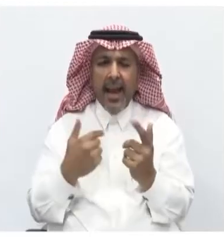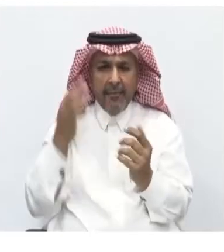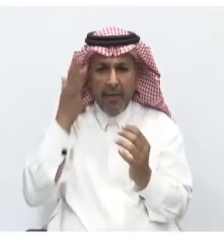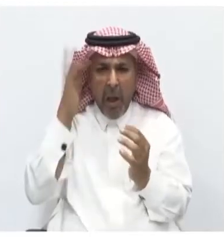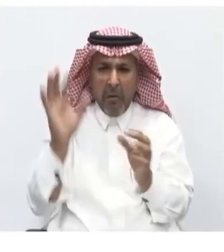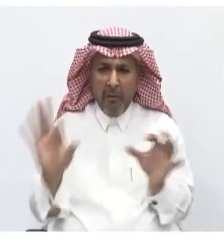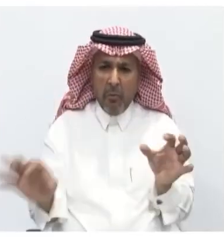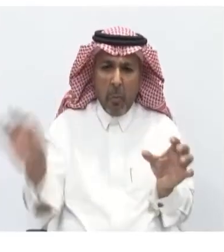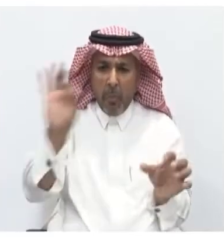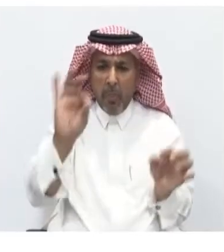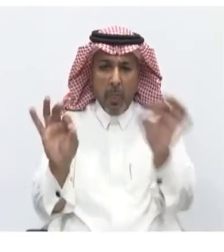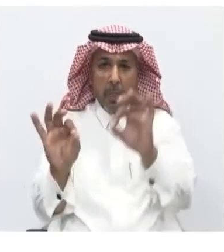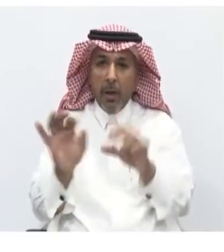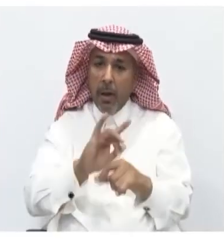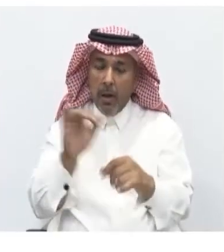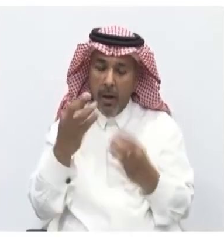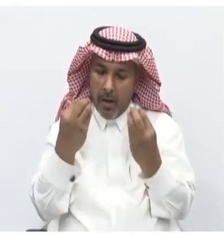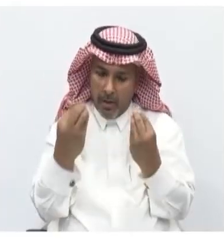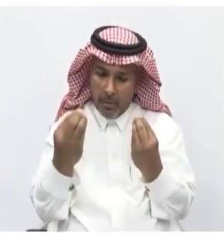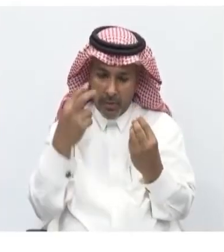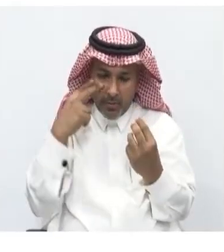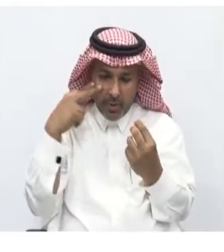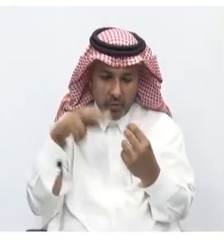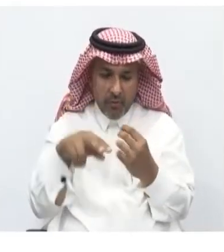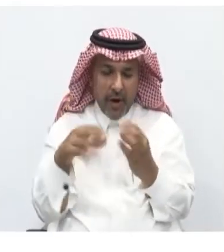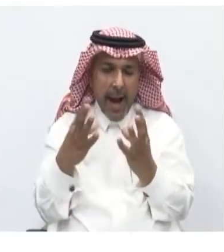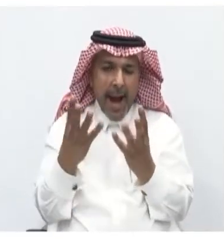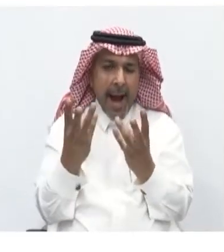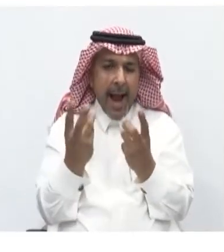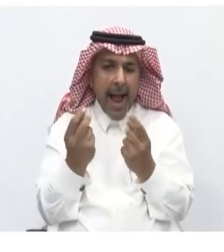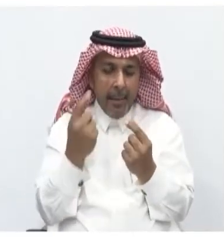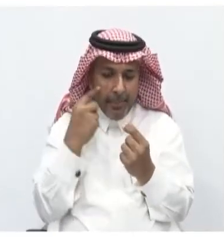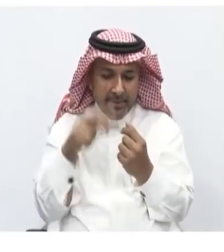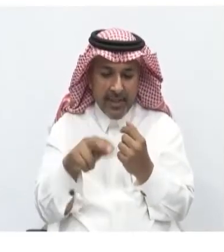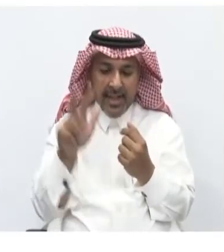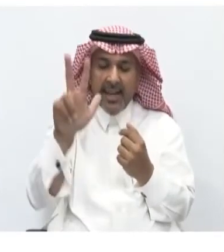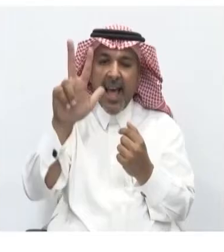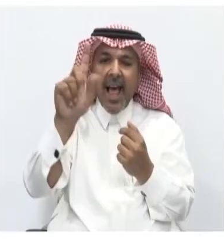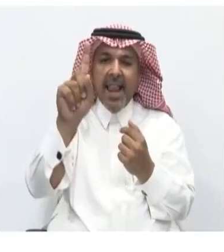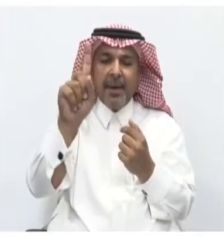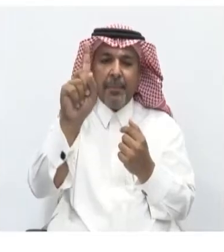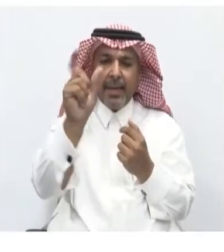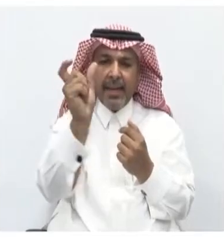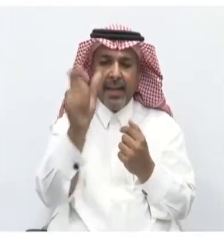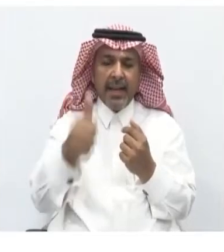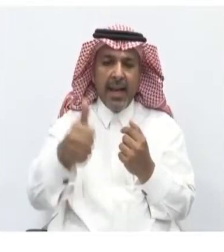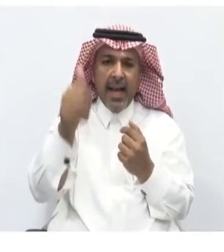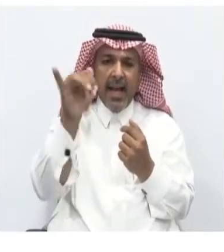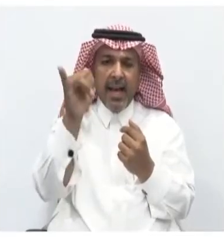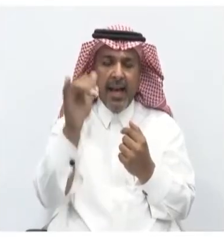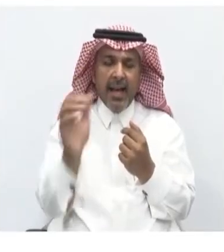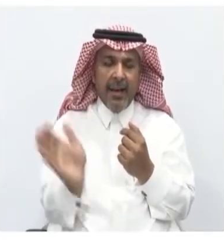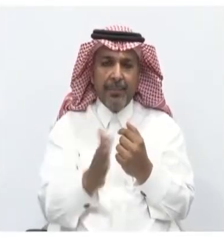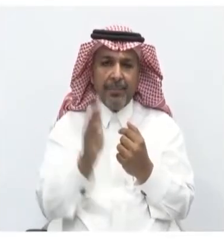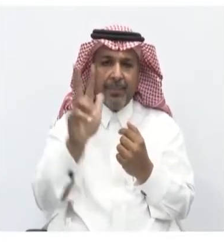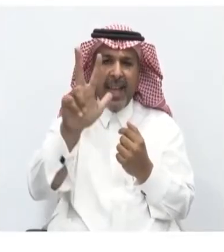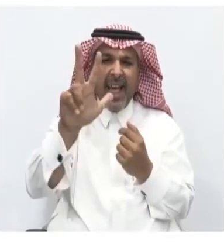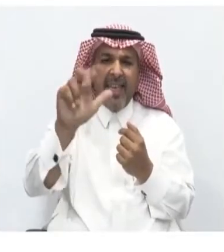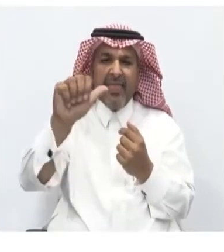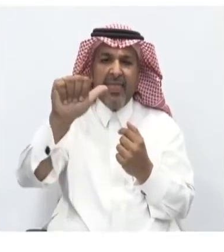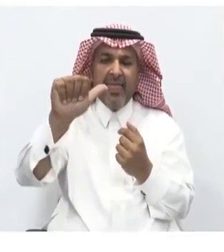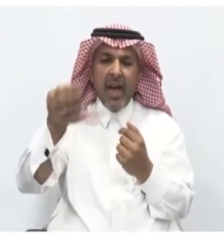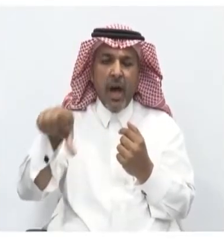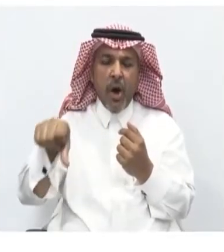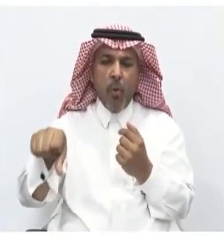التفاعل التفاعل البناء الضوئي ما الكميه التي نحتاج اليها من الماء وثاني اكسيد الكربون